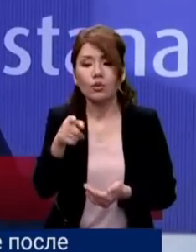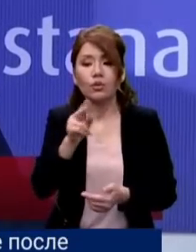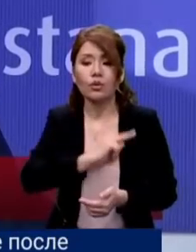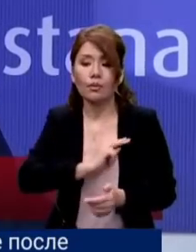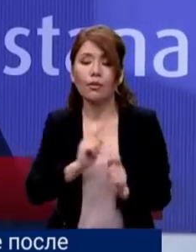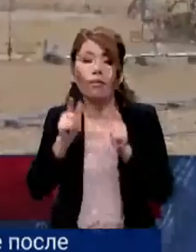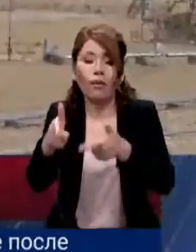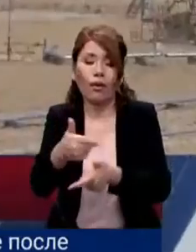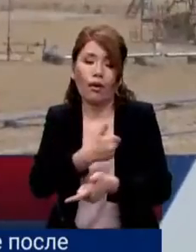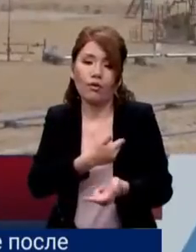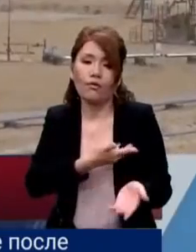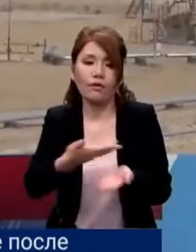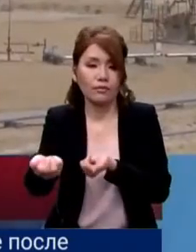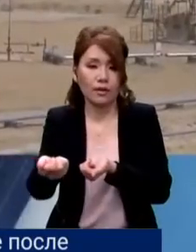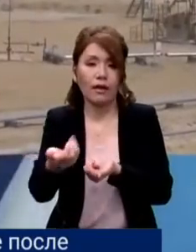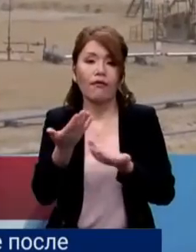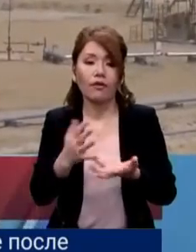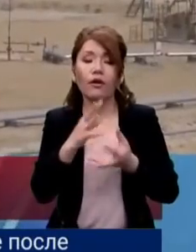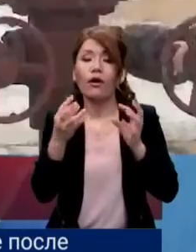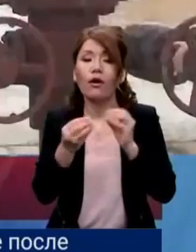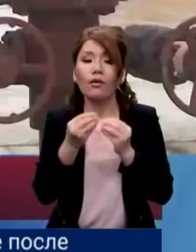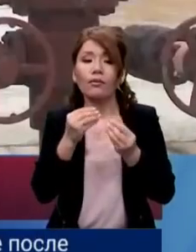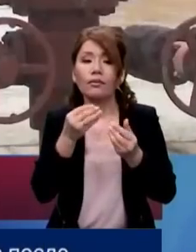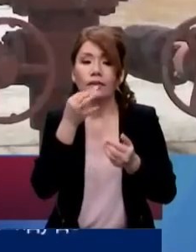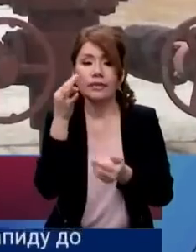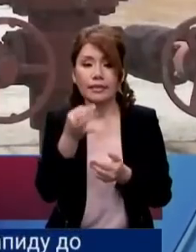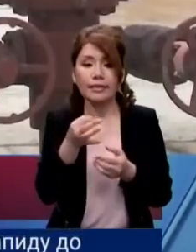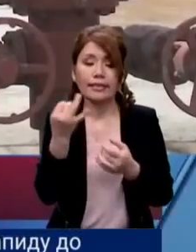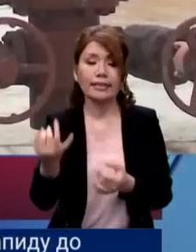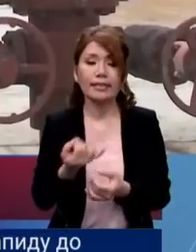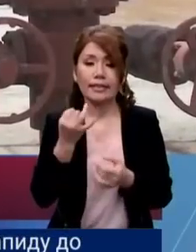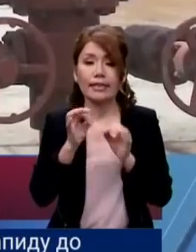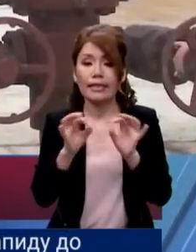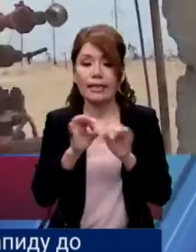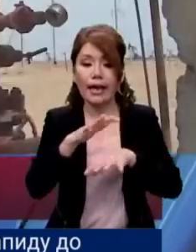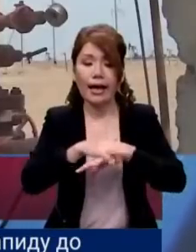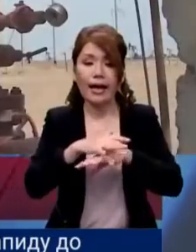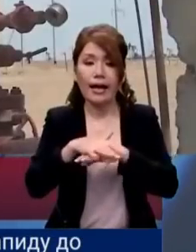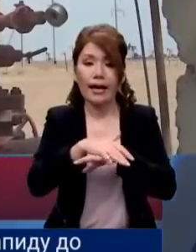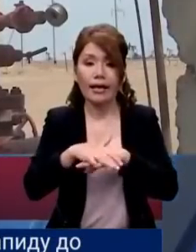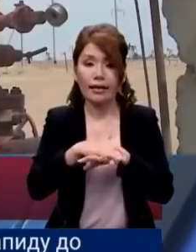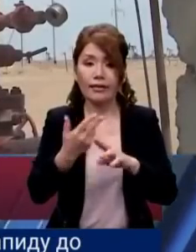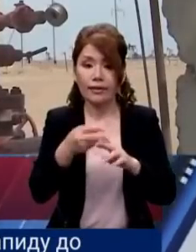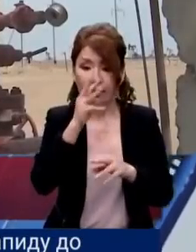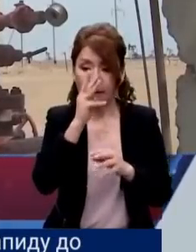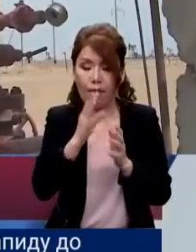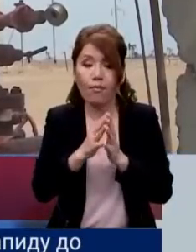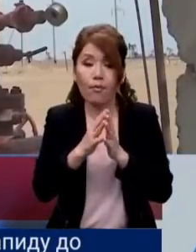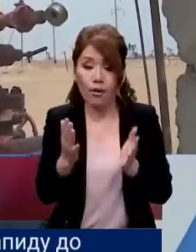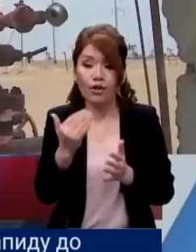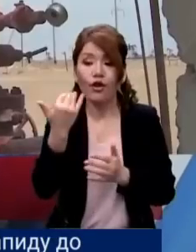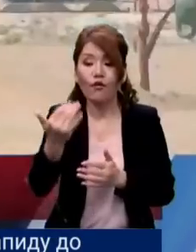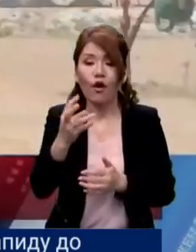жұмысқа тұрғызыңдар. Сонымен сөз соңында мына бір қызықты ақпармен бөлісе кетейін. Халықтың табысын арттыру үшін ел билігі тағы